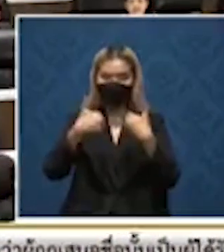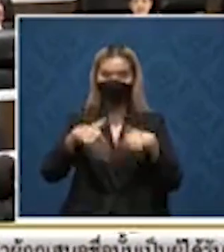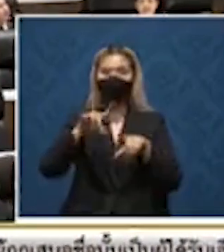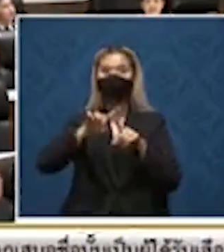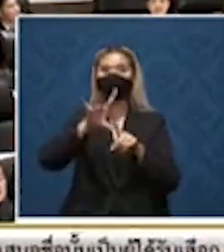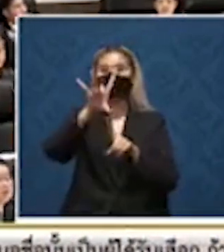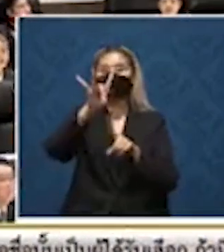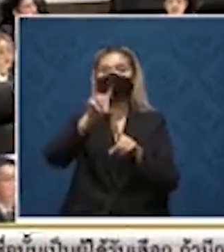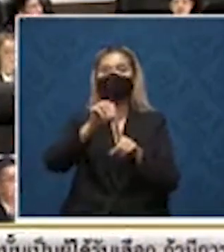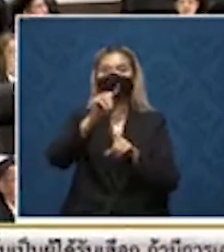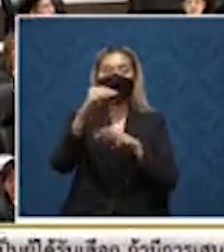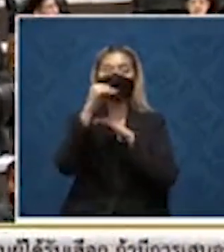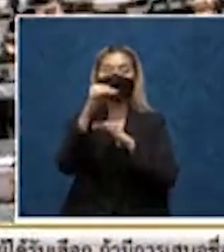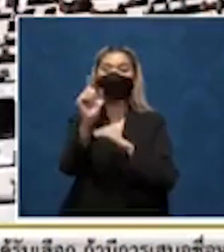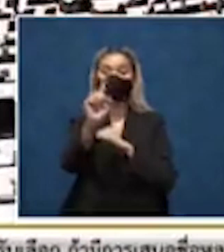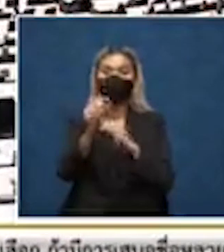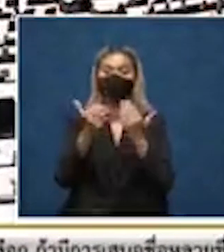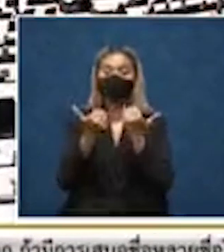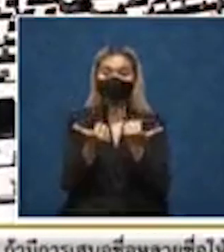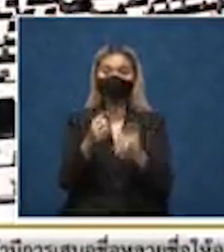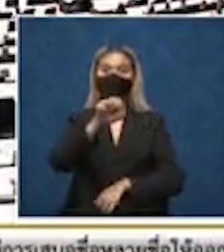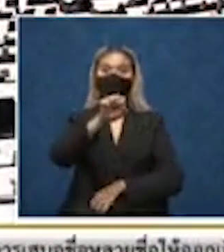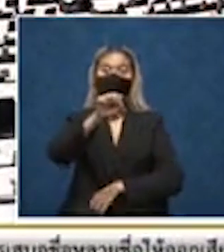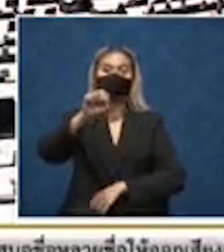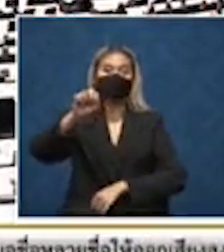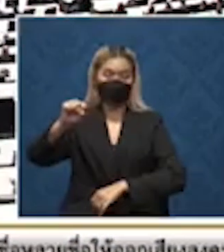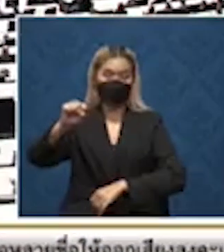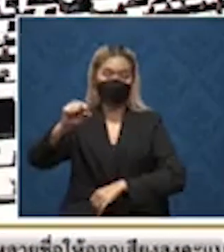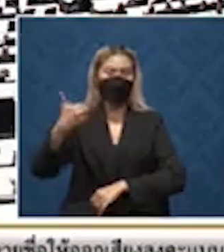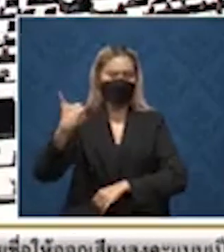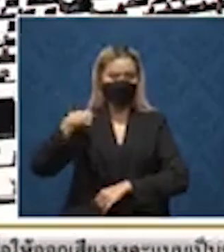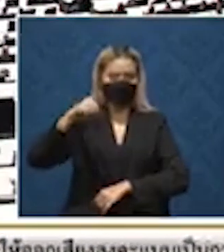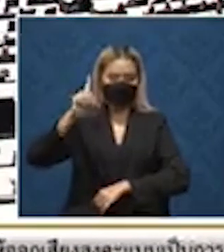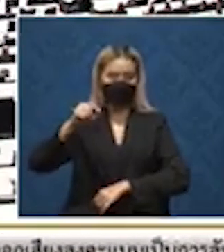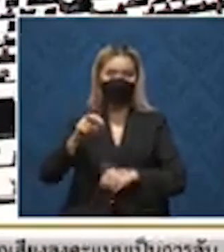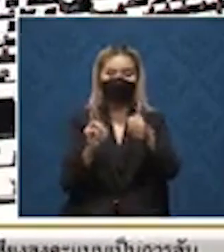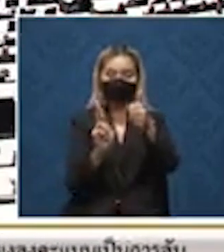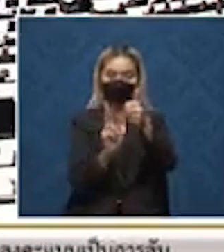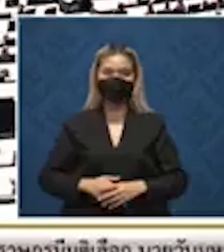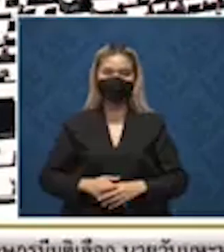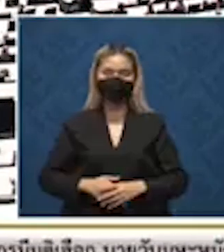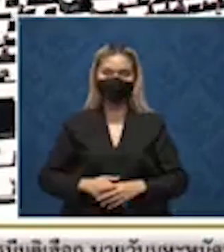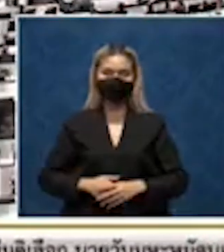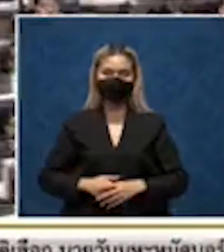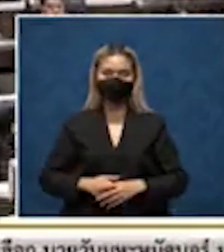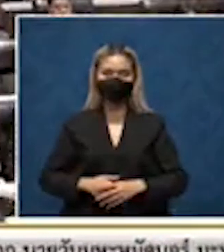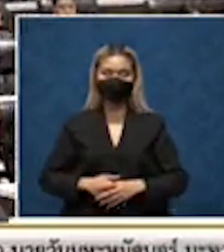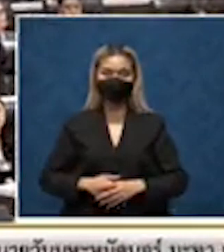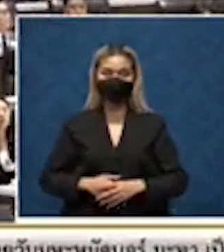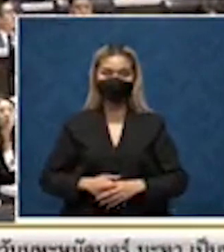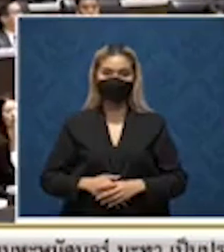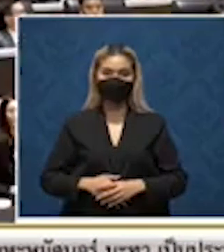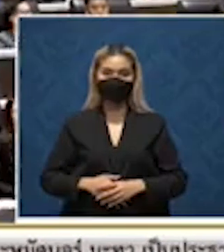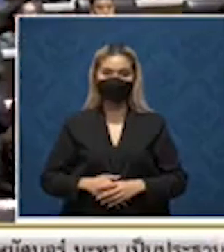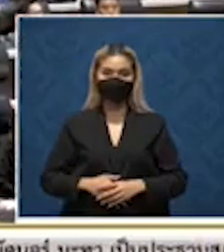การโหวตก้าวประธานสภาลงมาแล้วเนื่องจากสมัยนี้เป็นเนื่องจากขนาดเป็นสมัยประชุมต้องดำเนินการประ